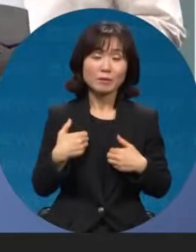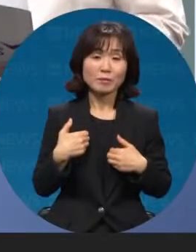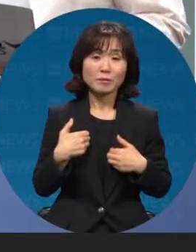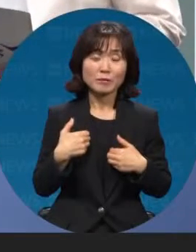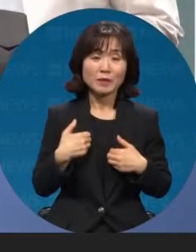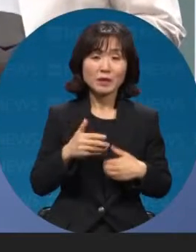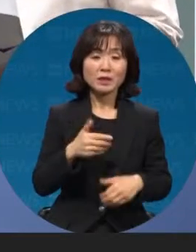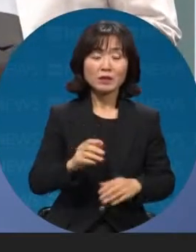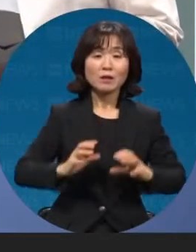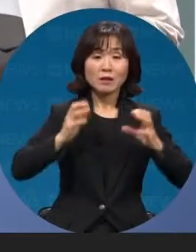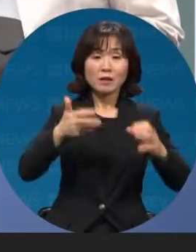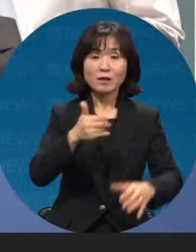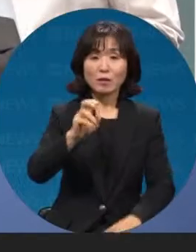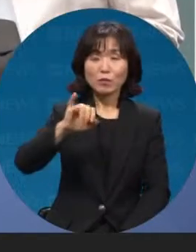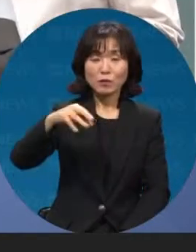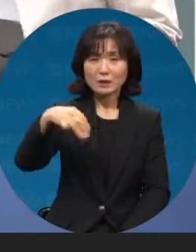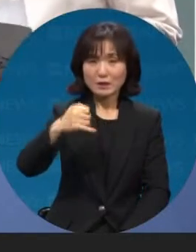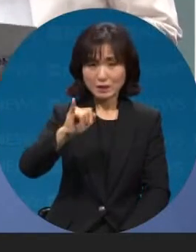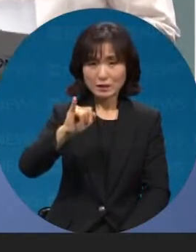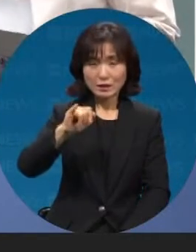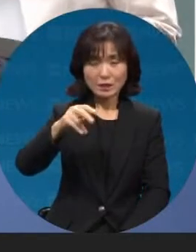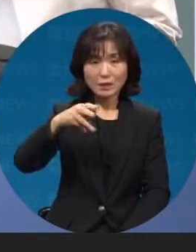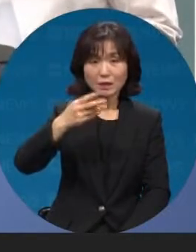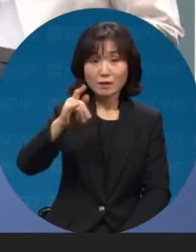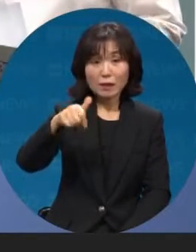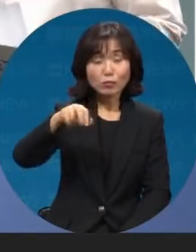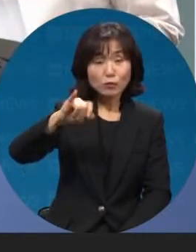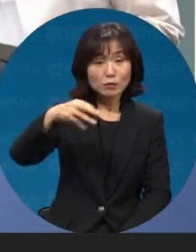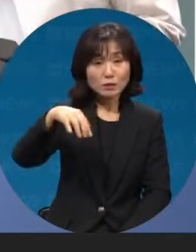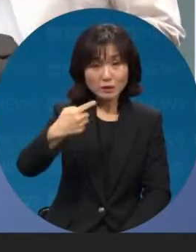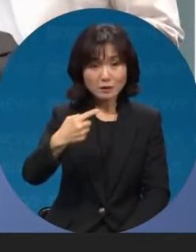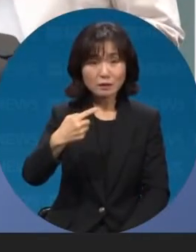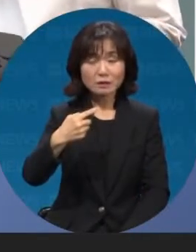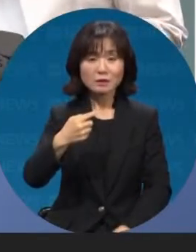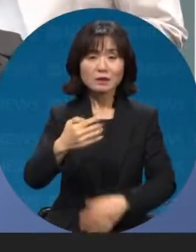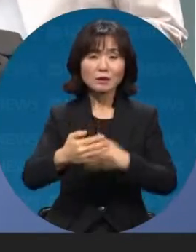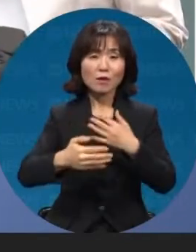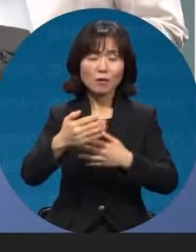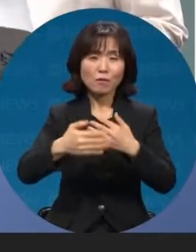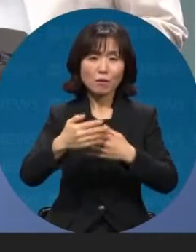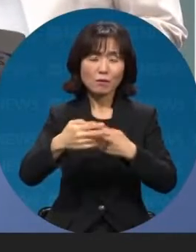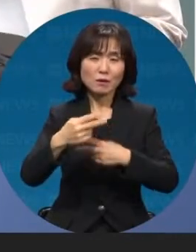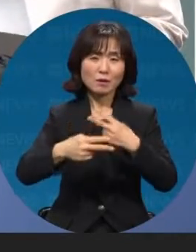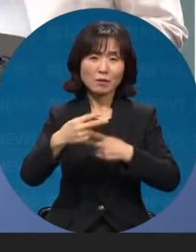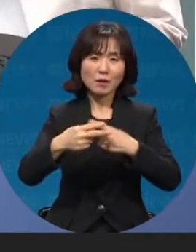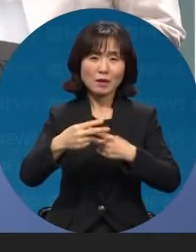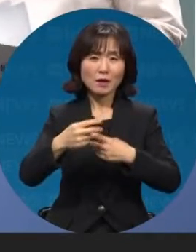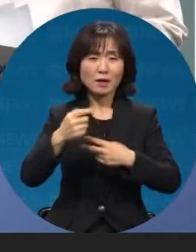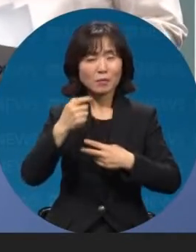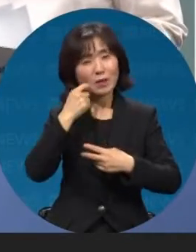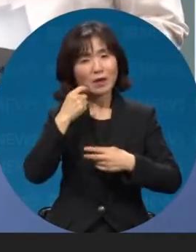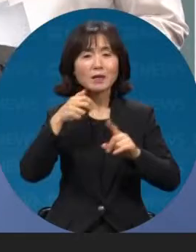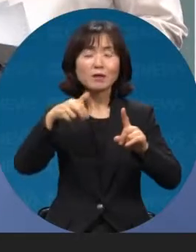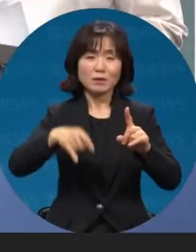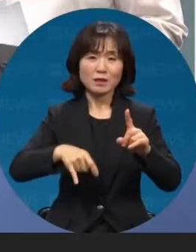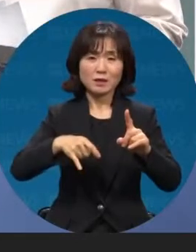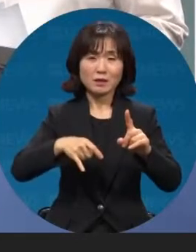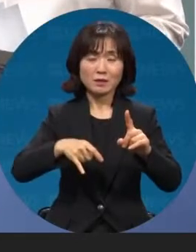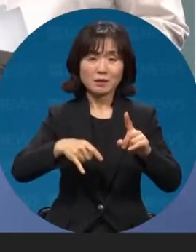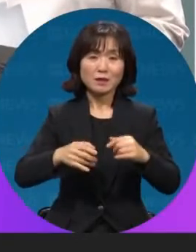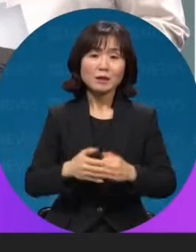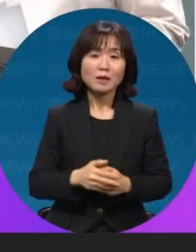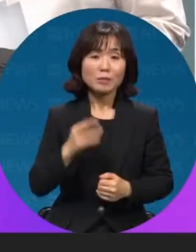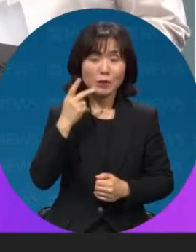넷플릭스 시청순위 1위를 차지하면서 흥행작이 됐죠 이런 열풍이 미국 시상식에 까지 이어지고 있습니다 미국